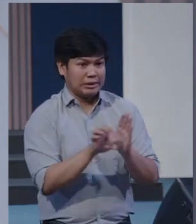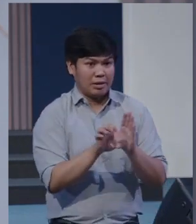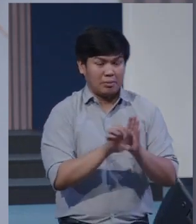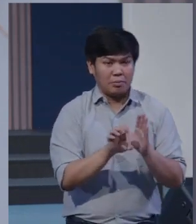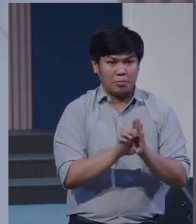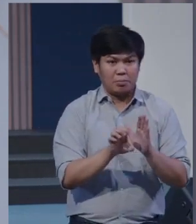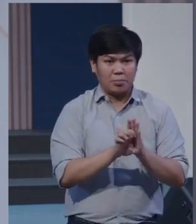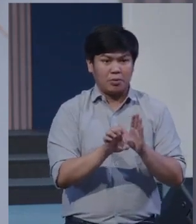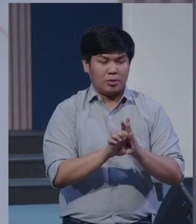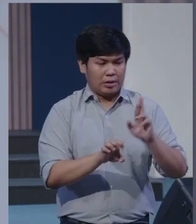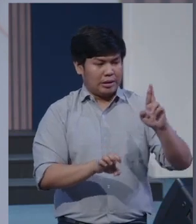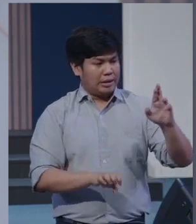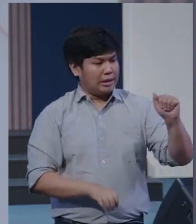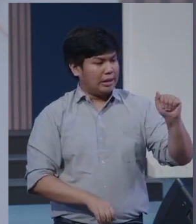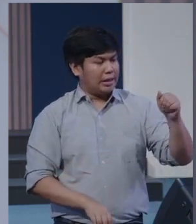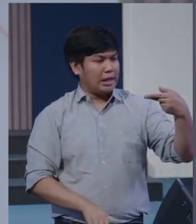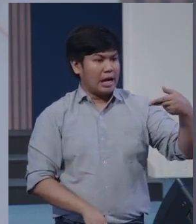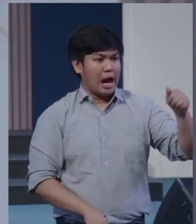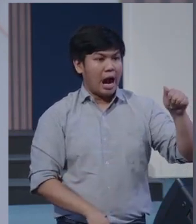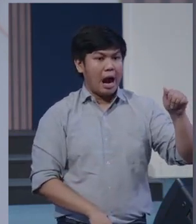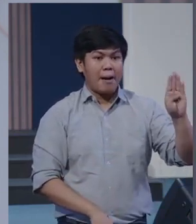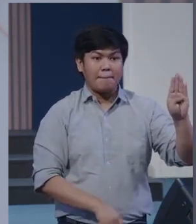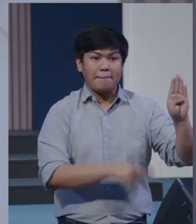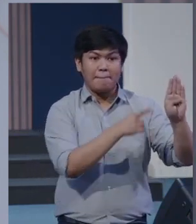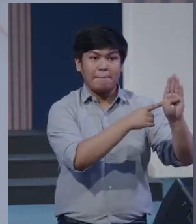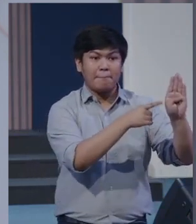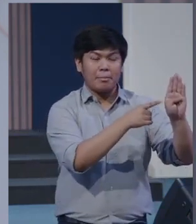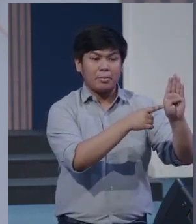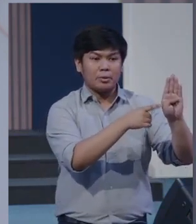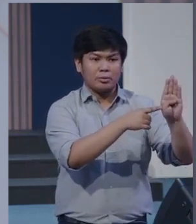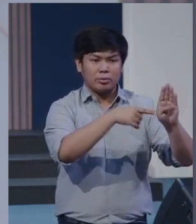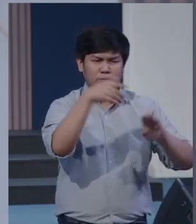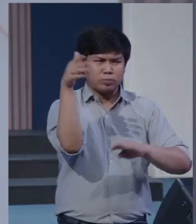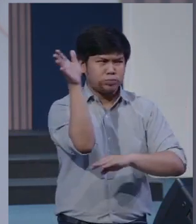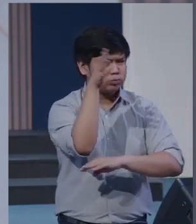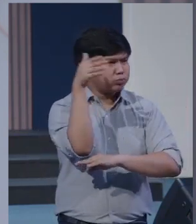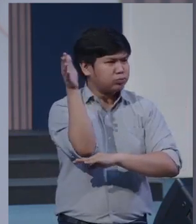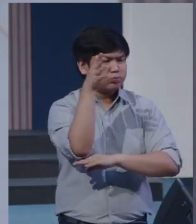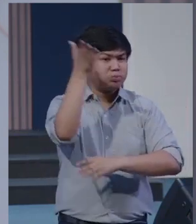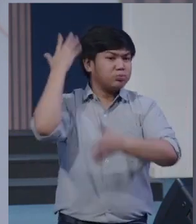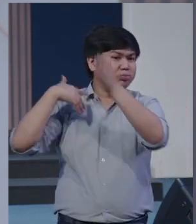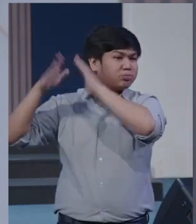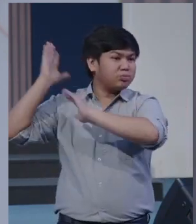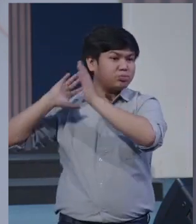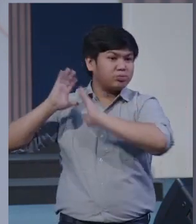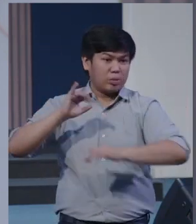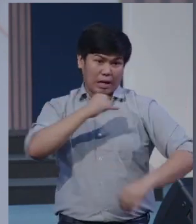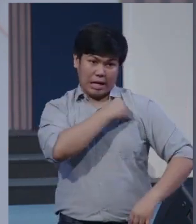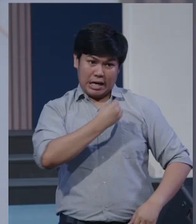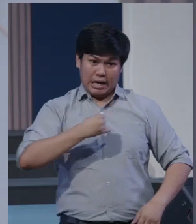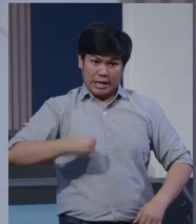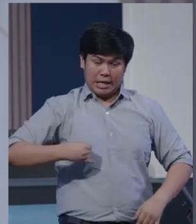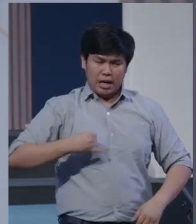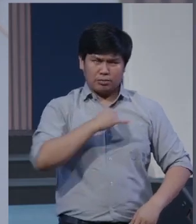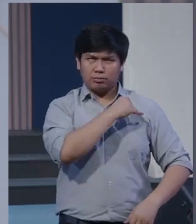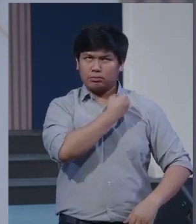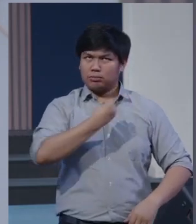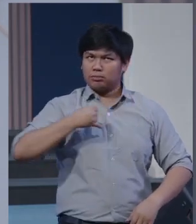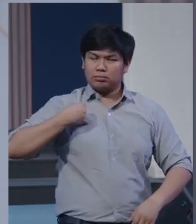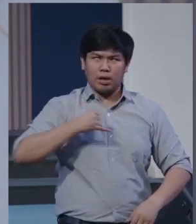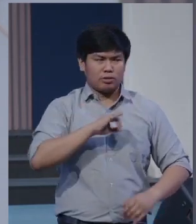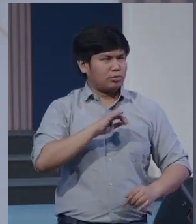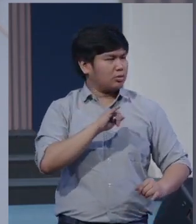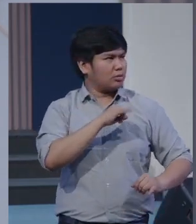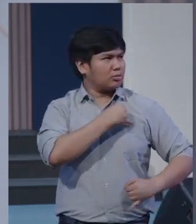si rahab sa Joshua chapter 2 no nagbigay ng white Li